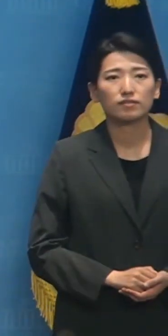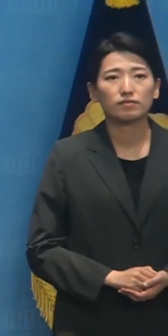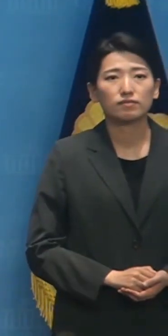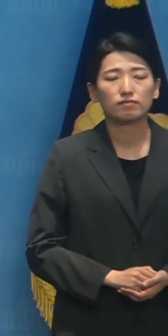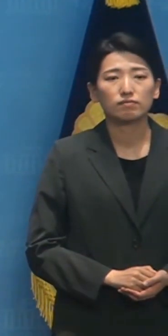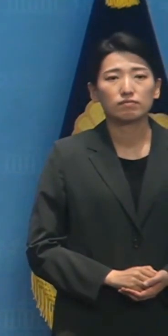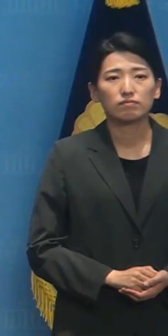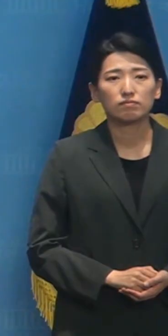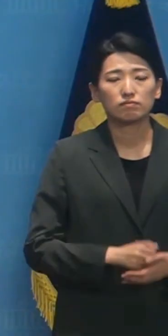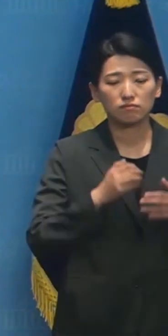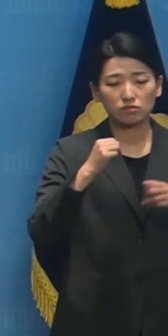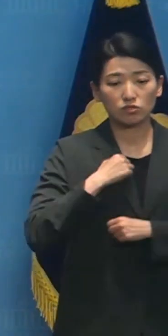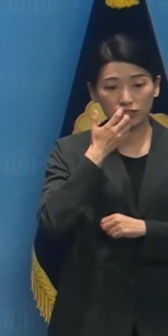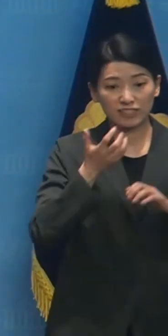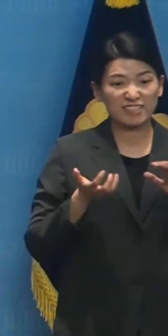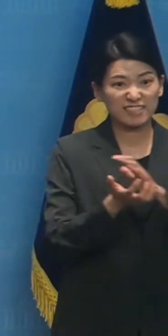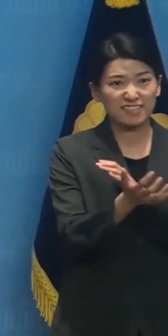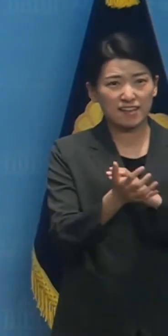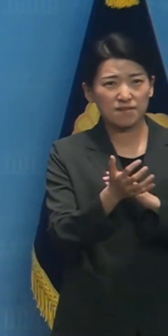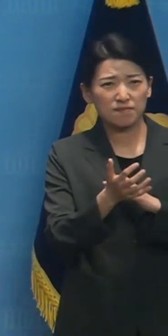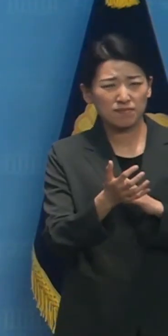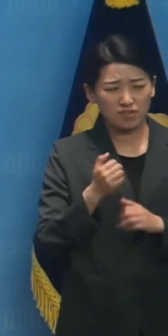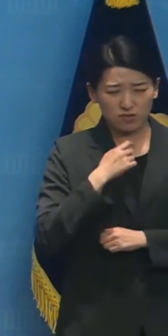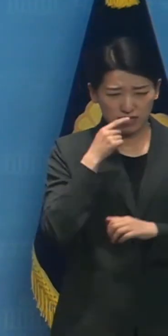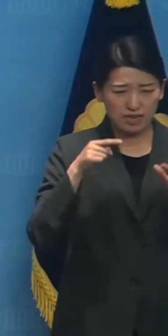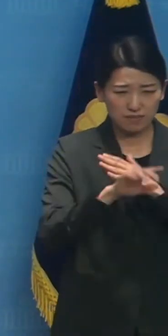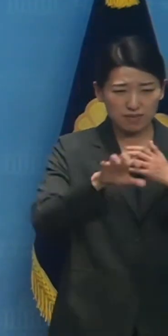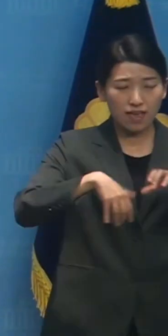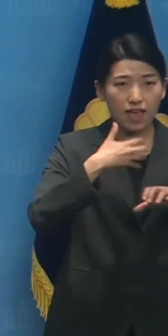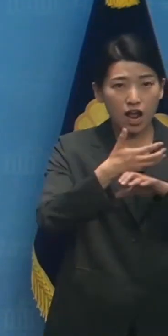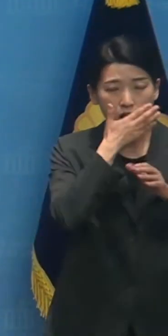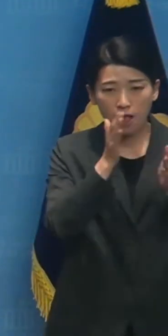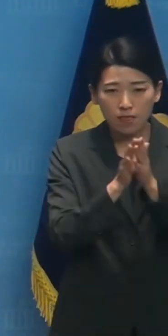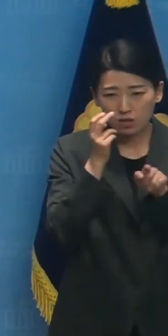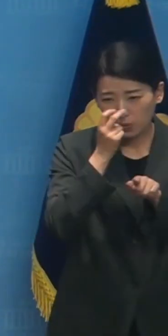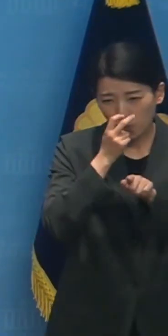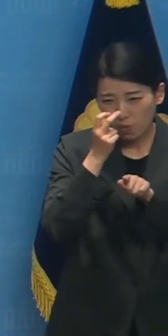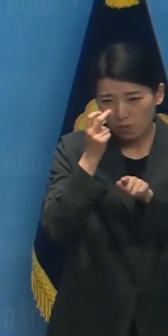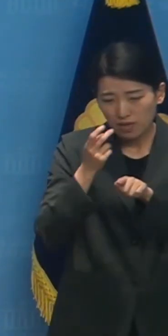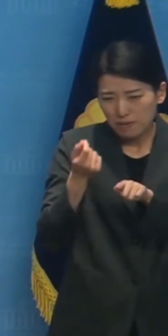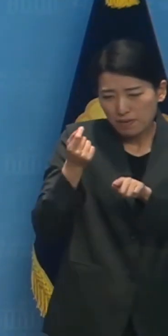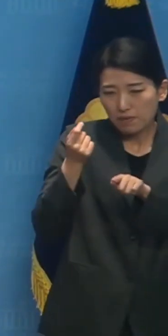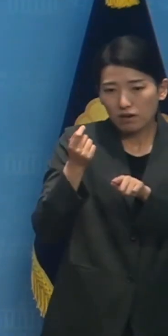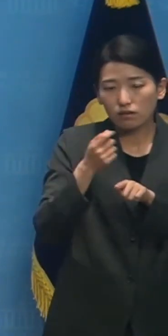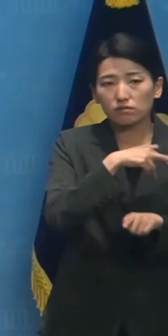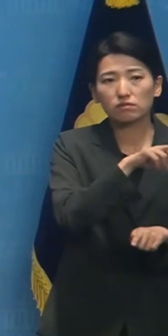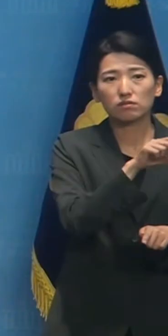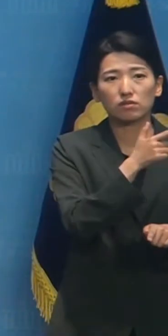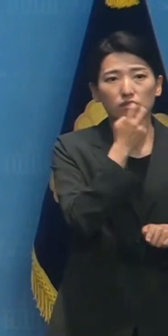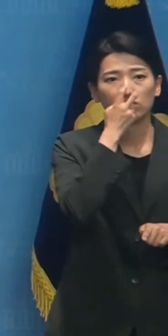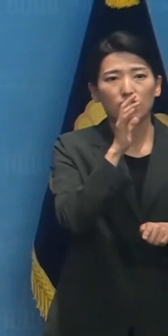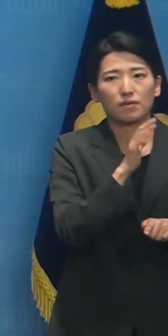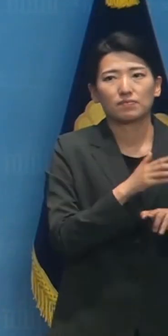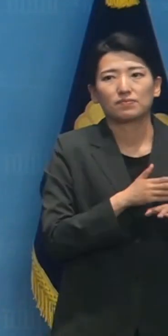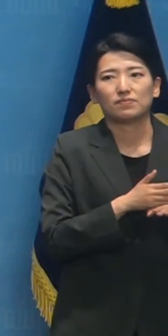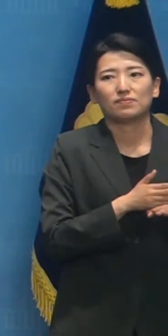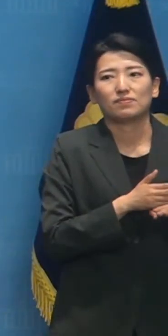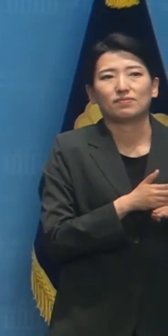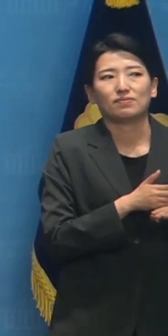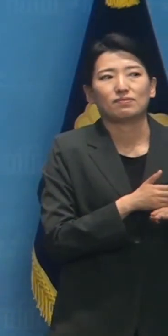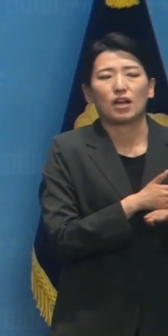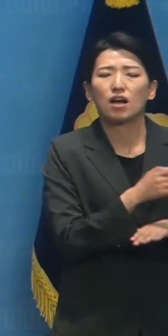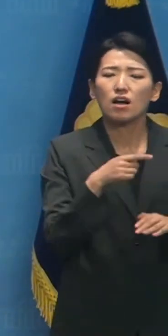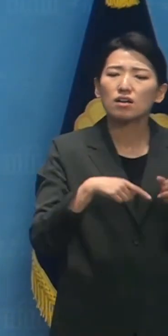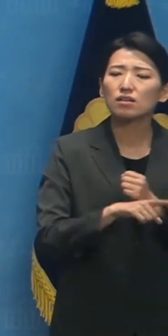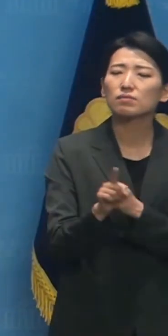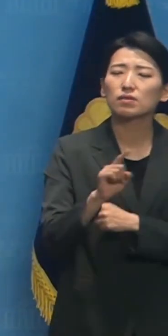대한 수사가 스피드를 내고 있는 와중에 유독 정광훈에 대한 수사만 지지부진한 이유는 무엇입니까?